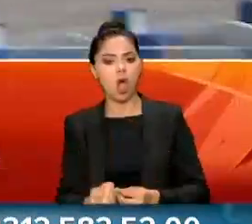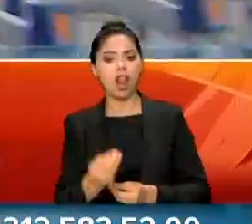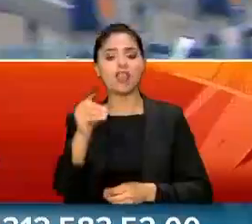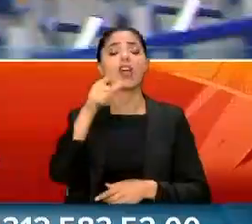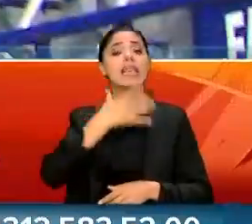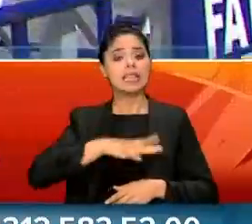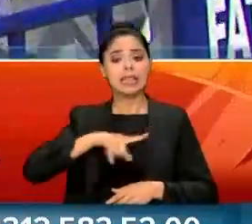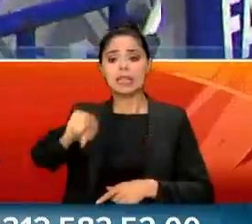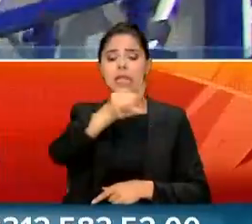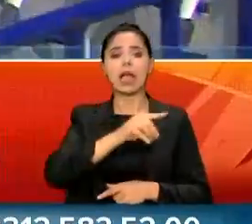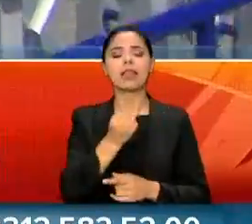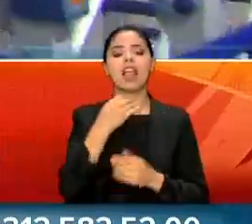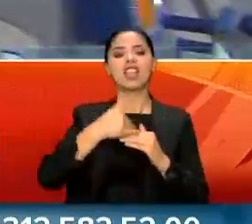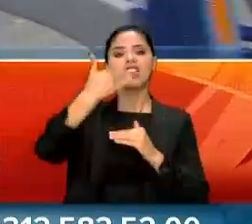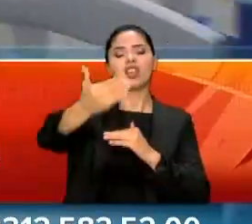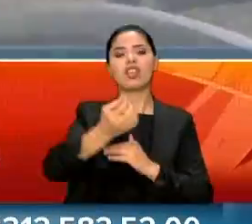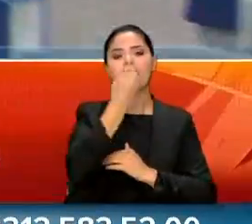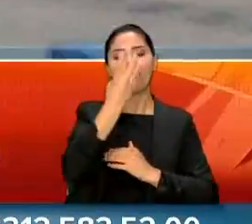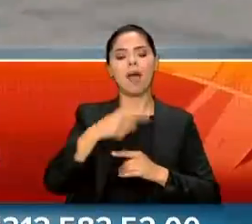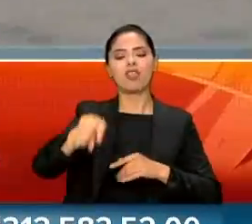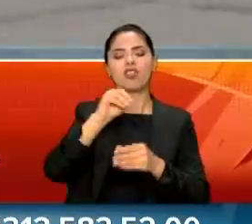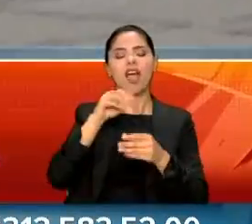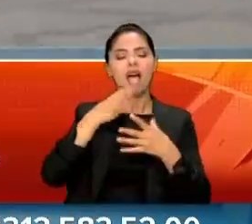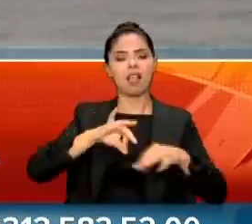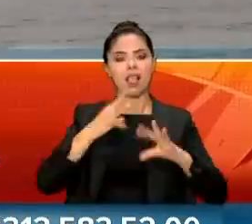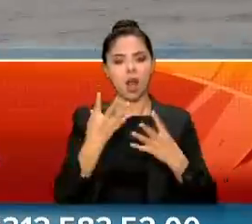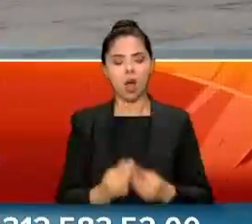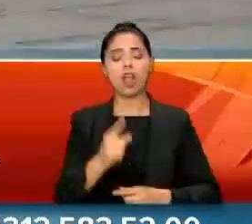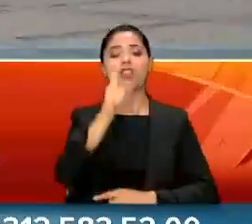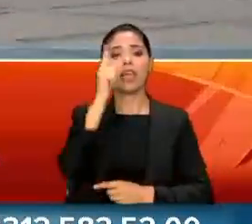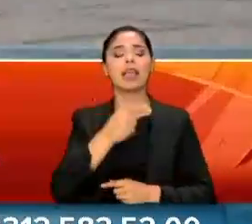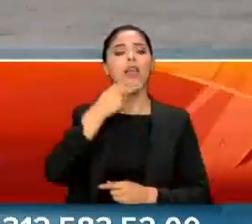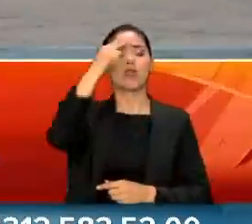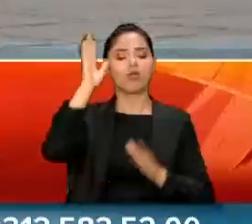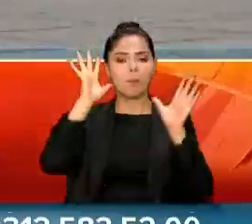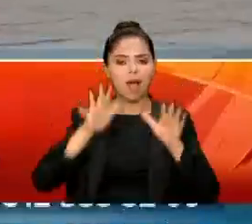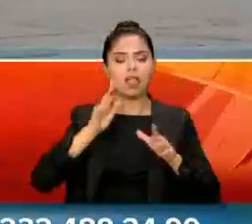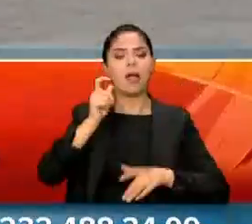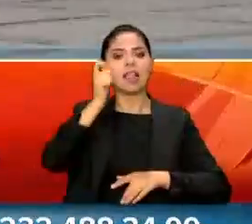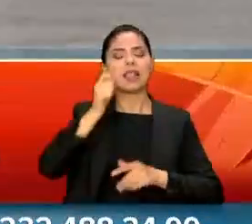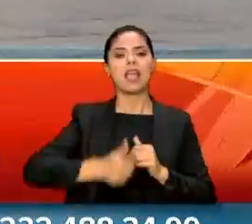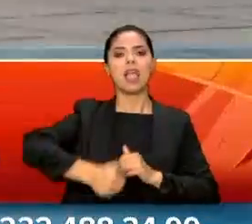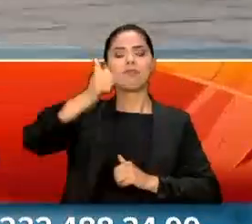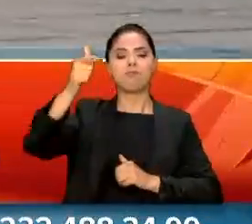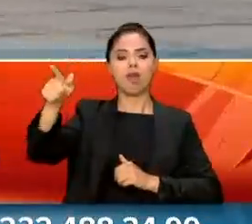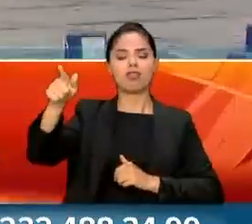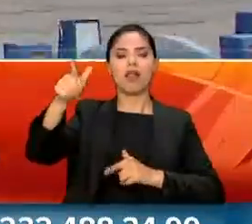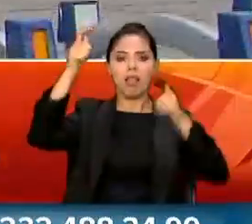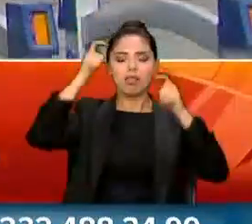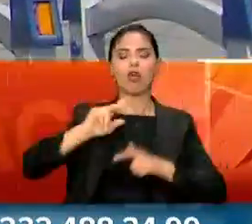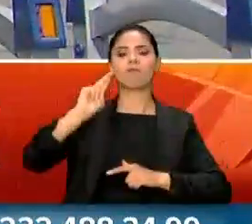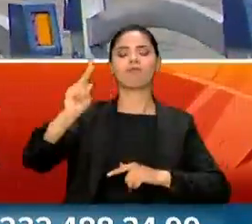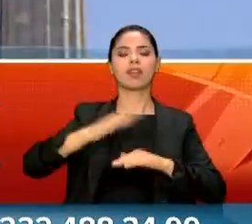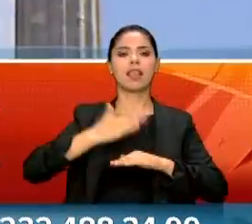kılmak isteyenler için de dışarıda alanlar oluşturulacak. İlk cuma namazını ise Diyanet İşleri Başkanı Ali